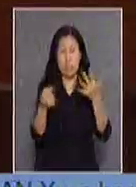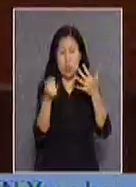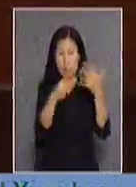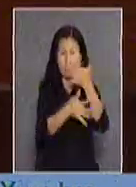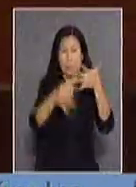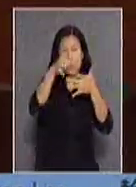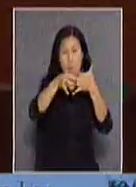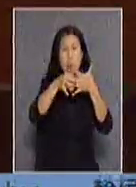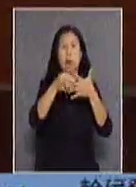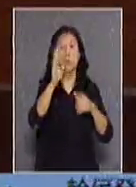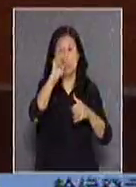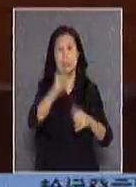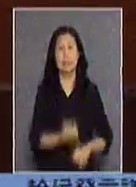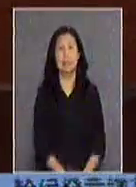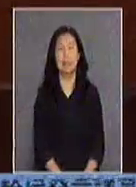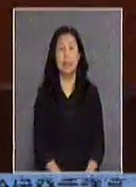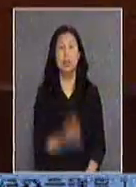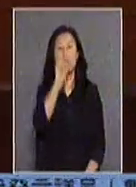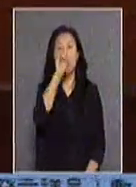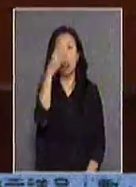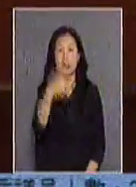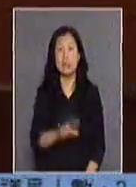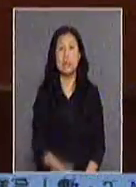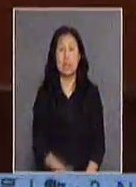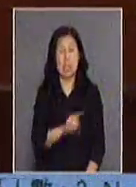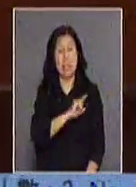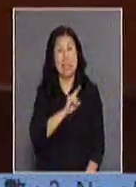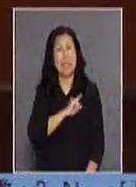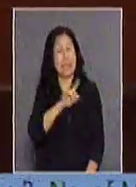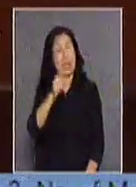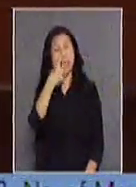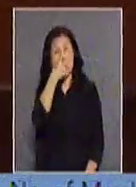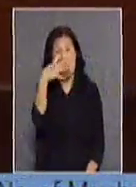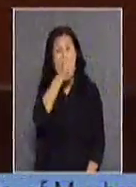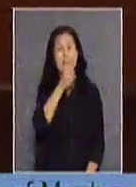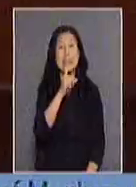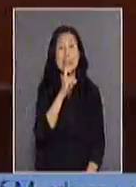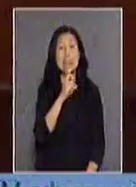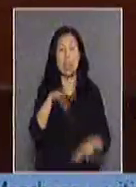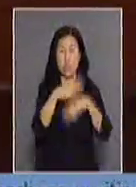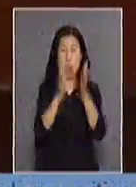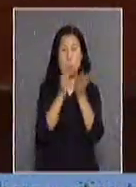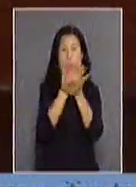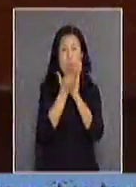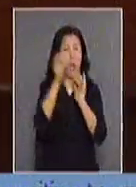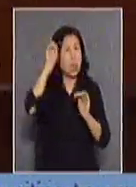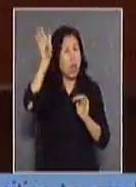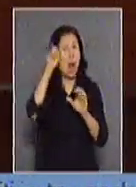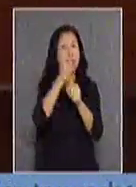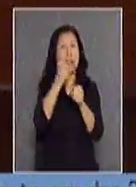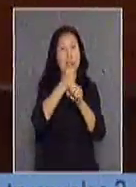樓。引述完畢，即是說他對這個剛才說的那些創意產業的支